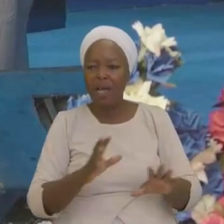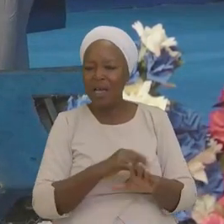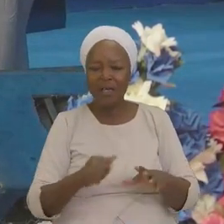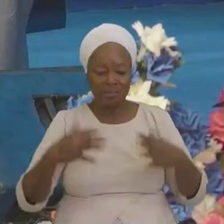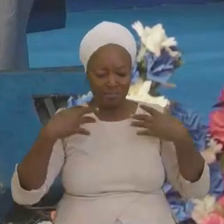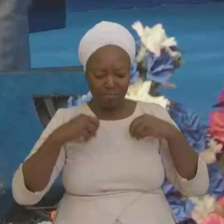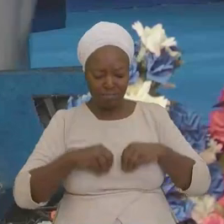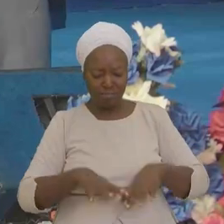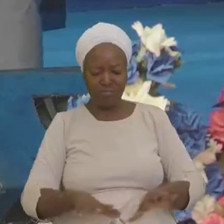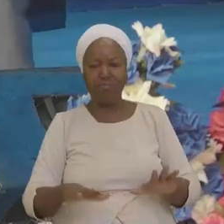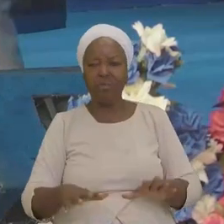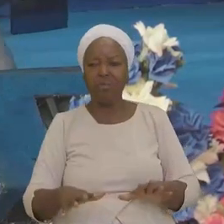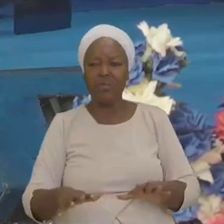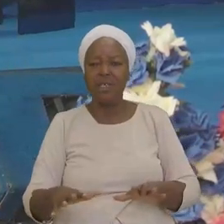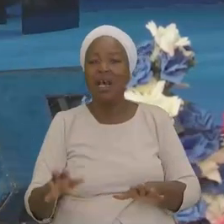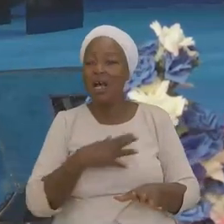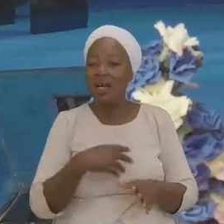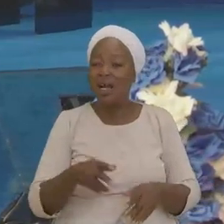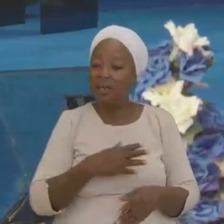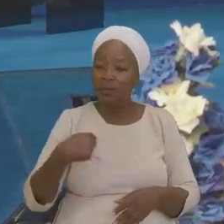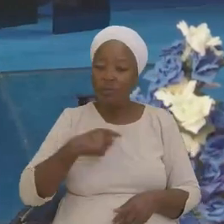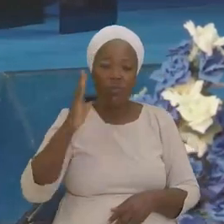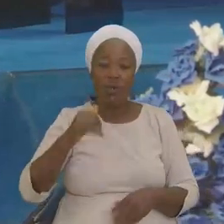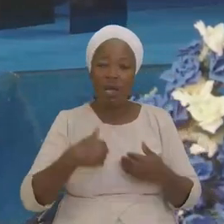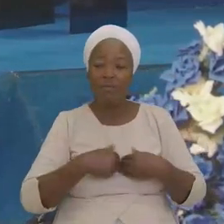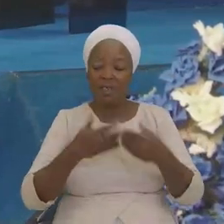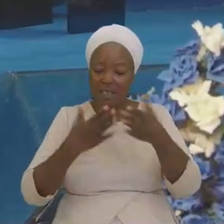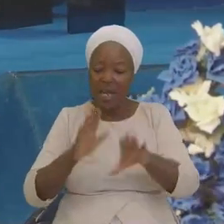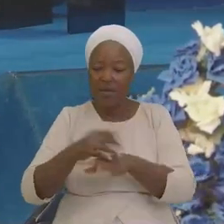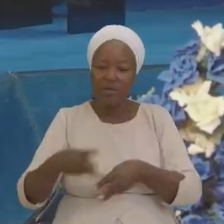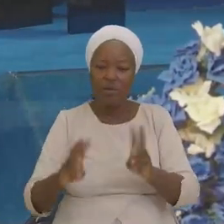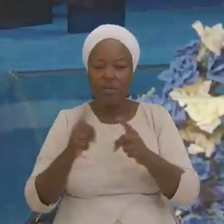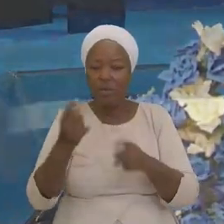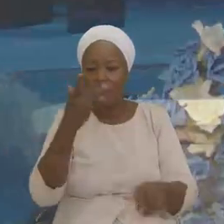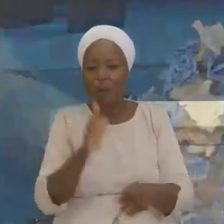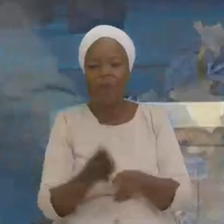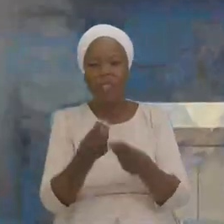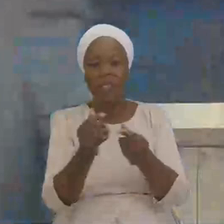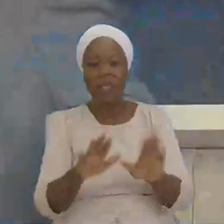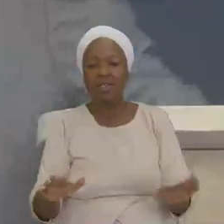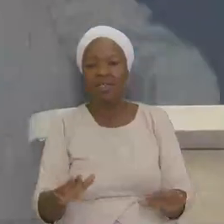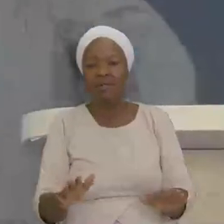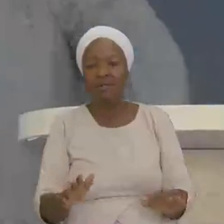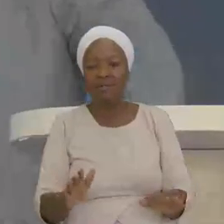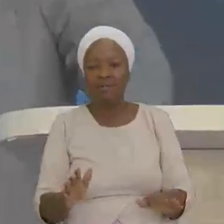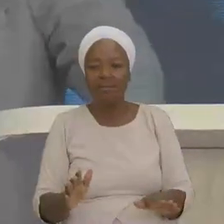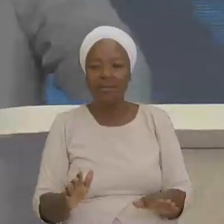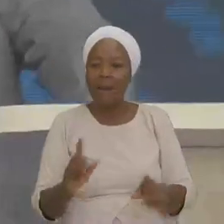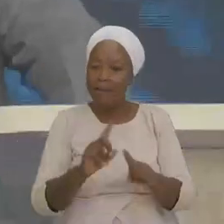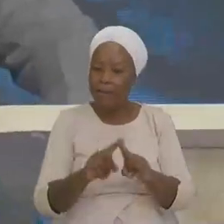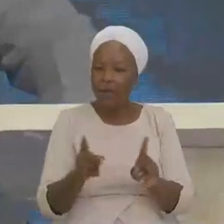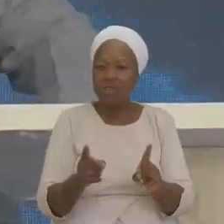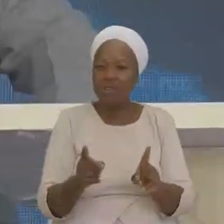et dispersés, dévastés, détruits. Nous serons déjà morts sur la